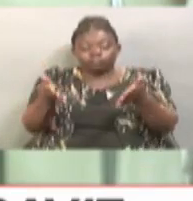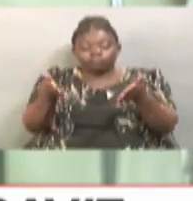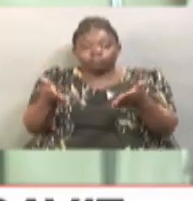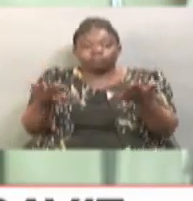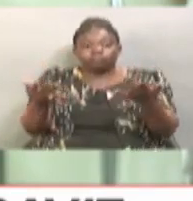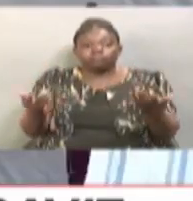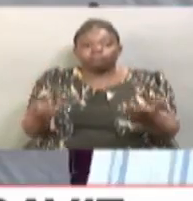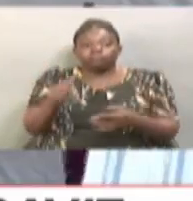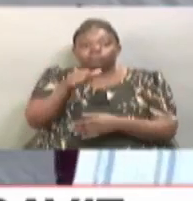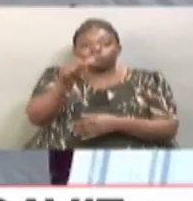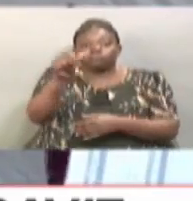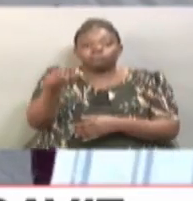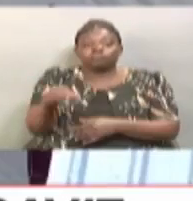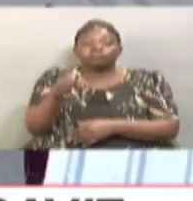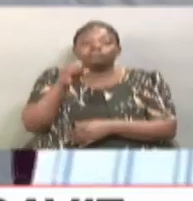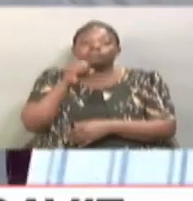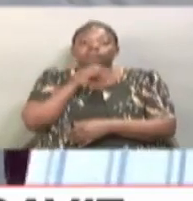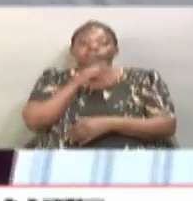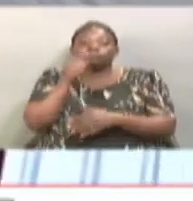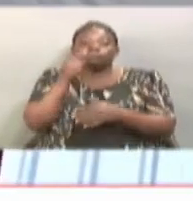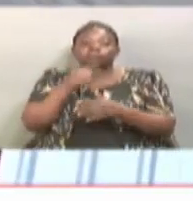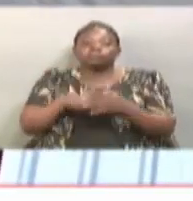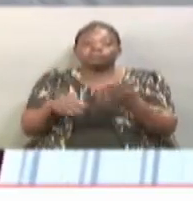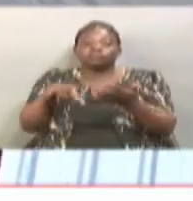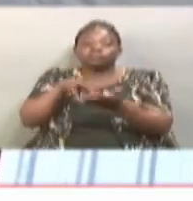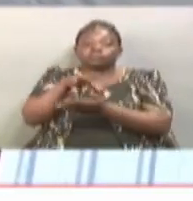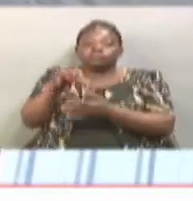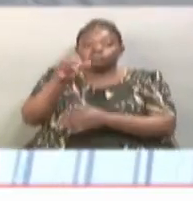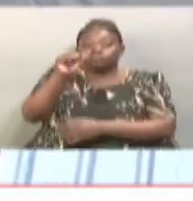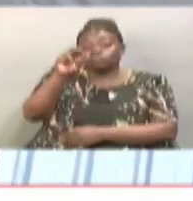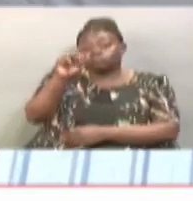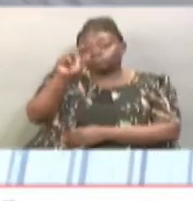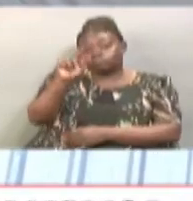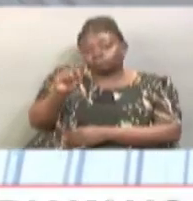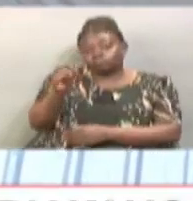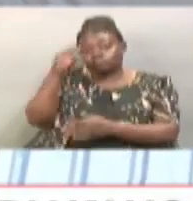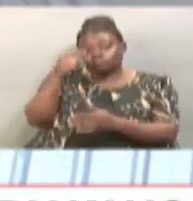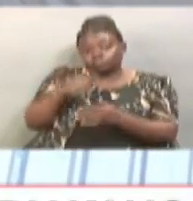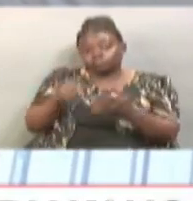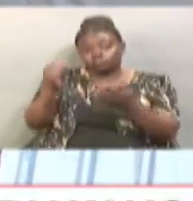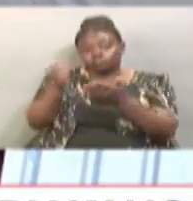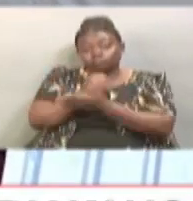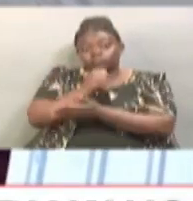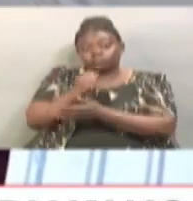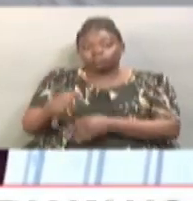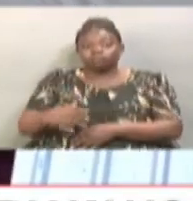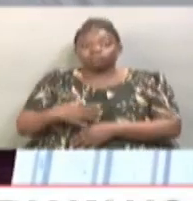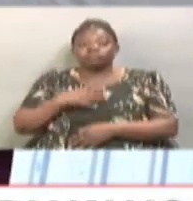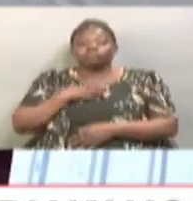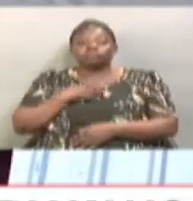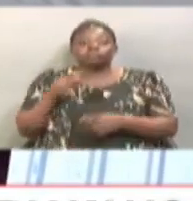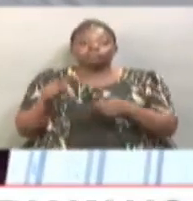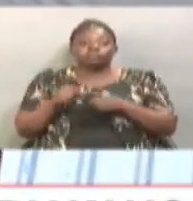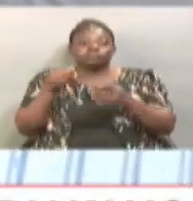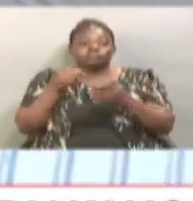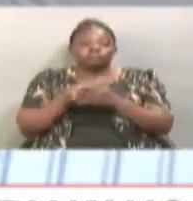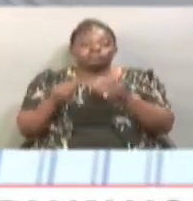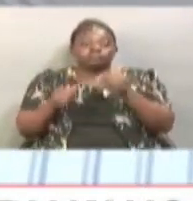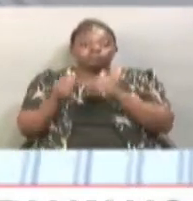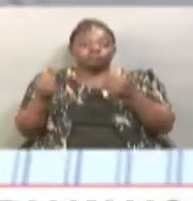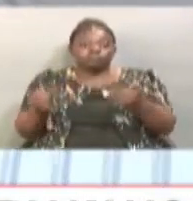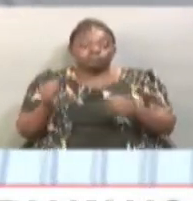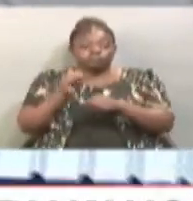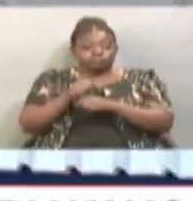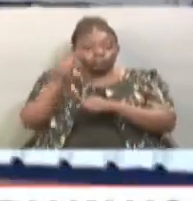naye nga buli omu ayomba bagamba nti babuzibwabuziba ba ejenti olwo ne babafunira visa z'abagenyi kyokka nga n'essente ze bakolera bakama